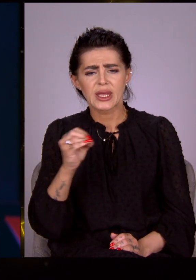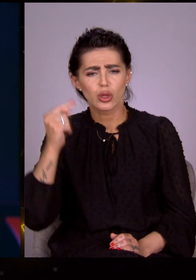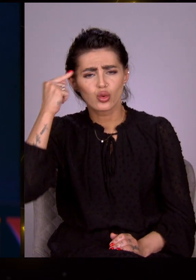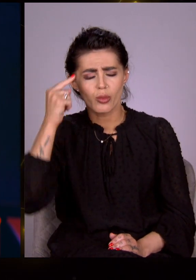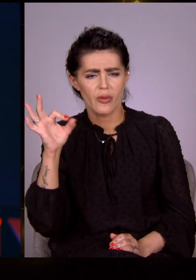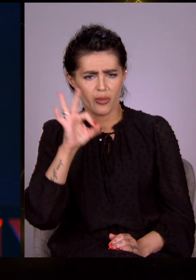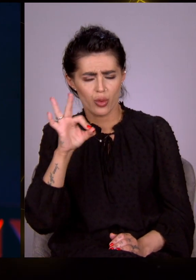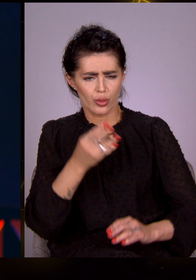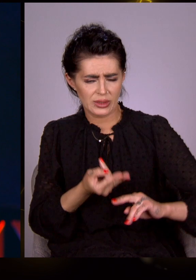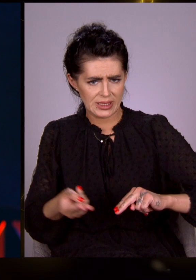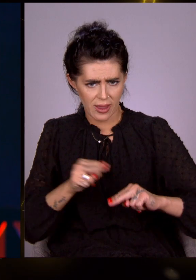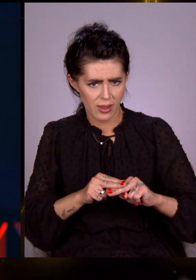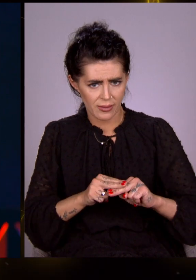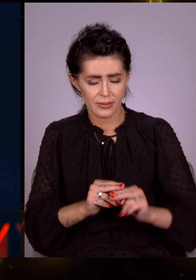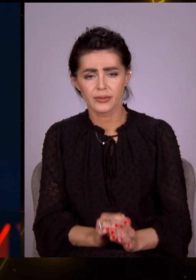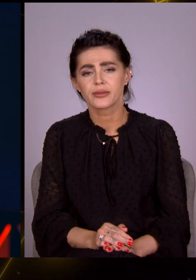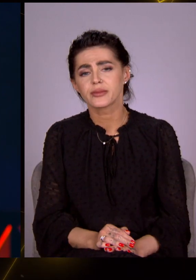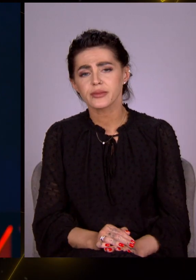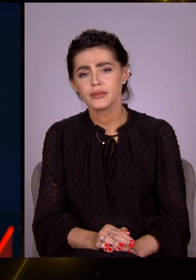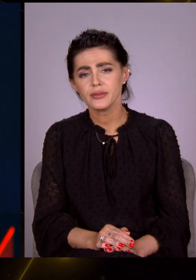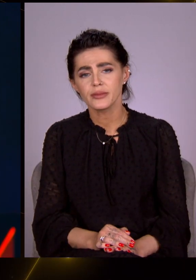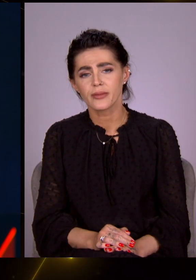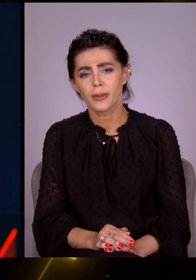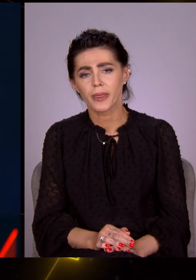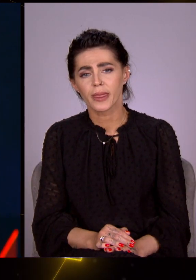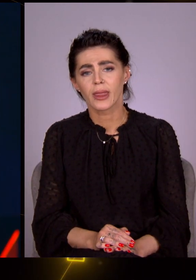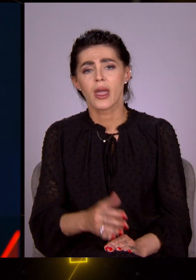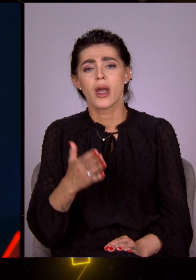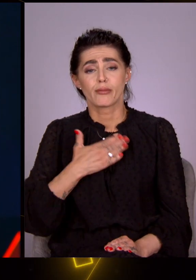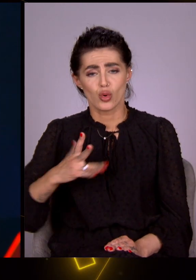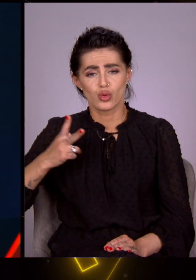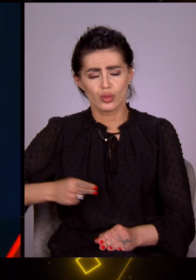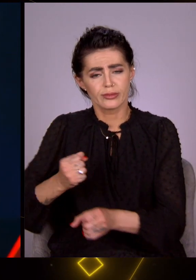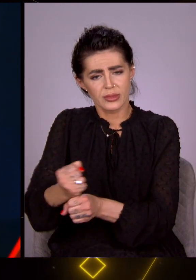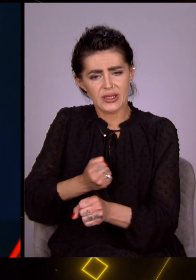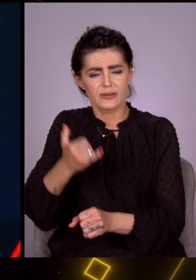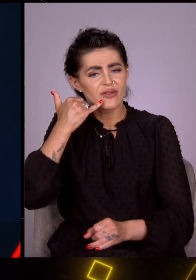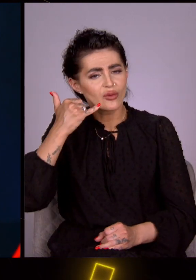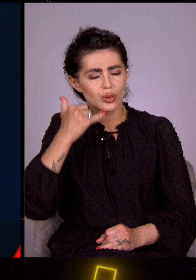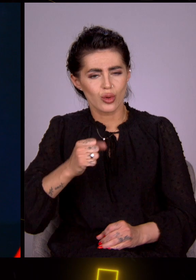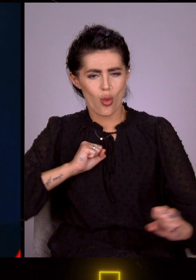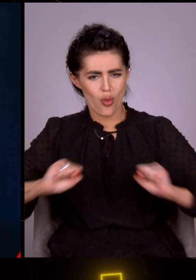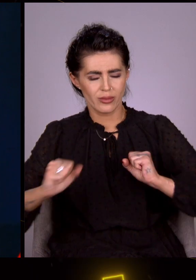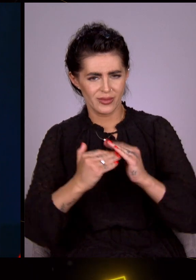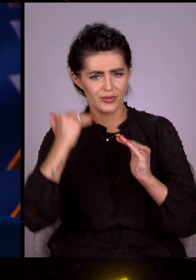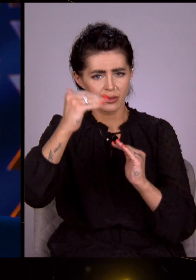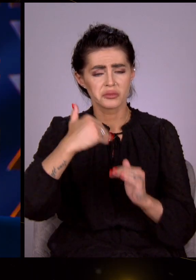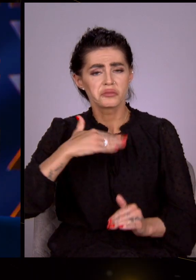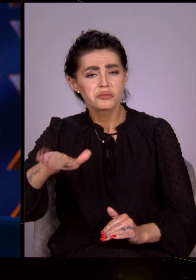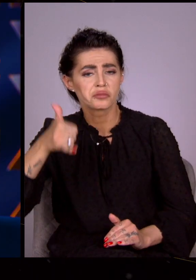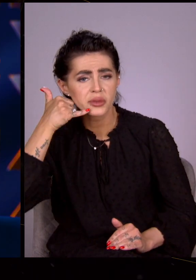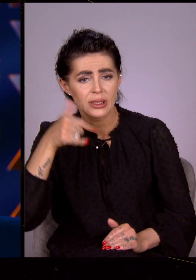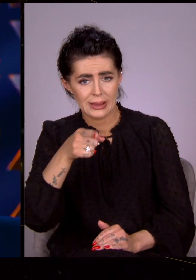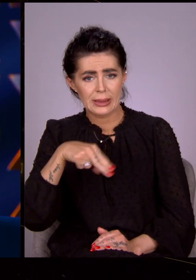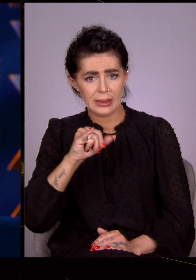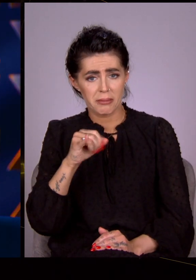це. Іра заставила подзвонити до командира. Я дзвоню до Діми, Діми поза зоною телефон. І я